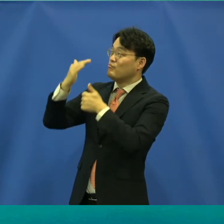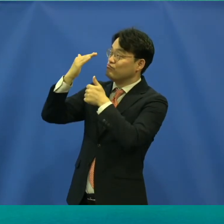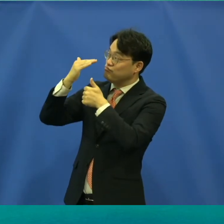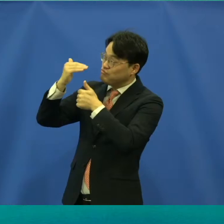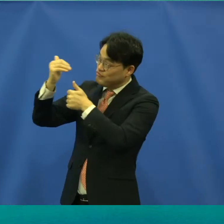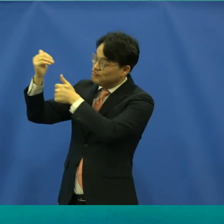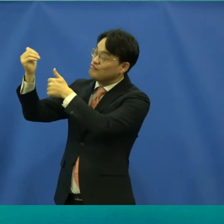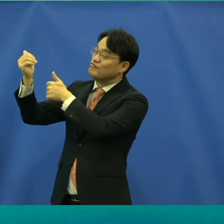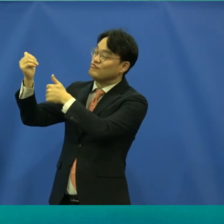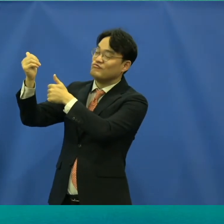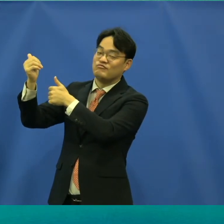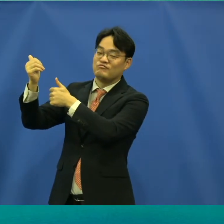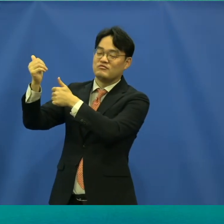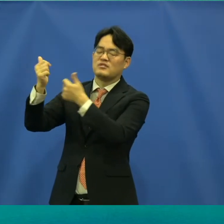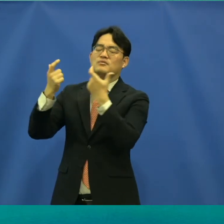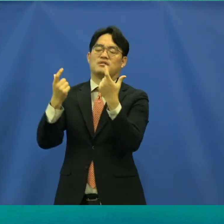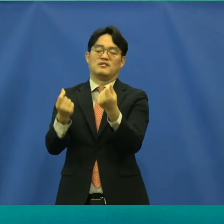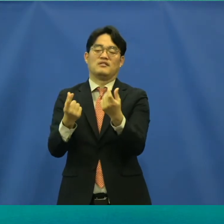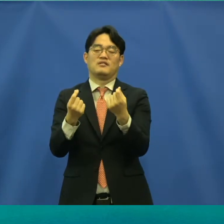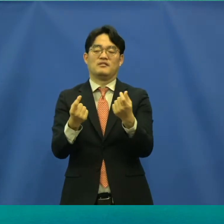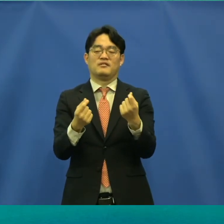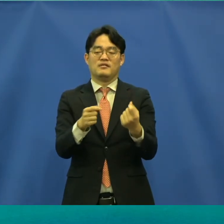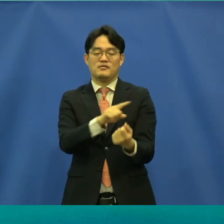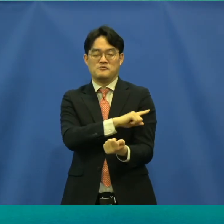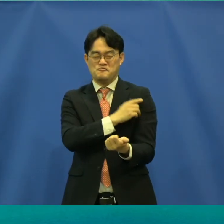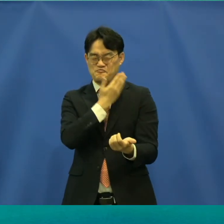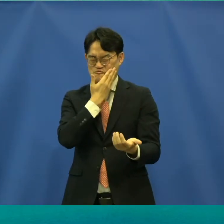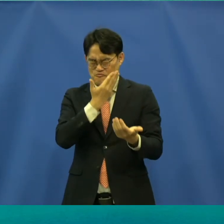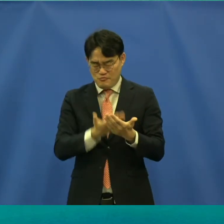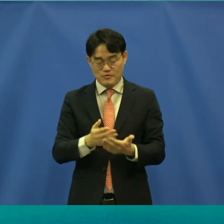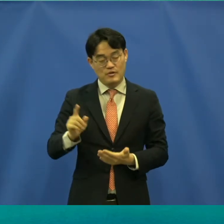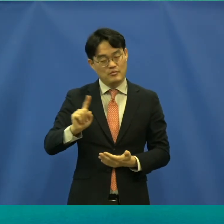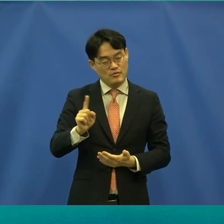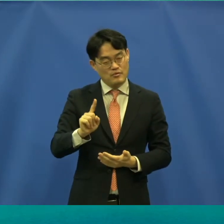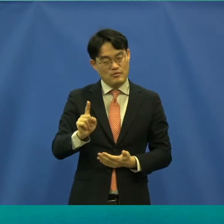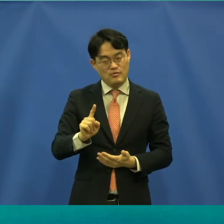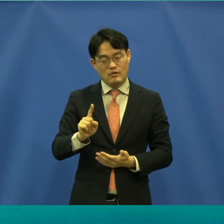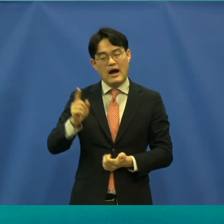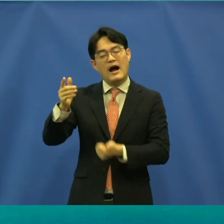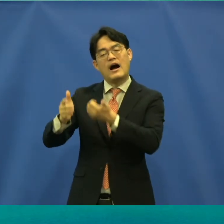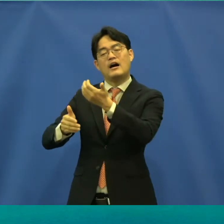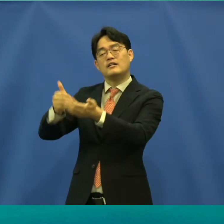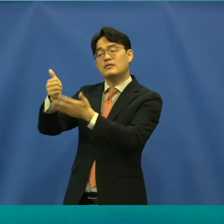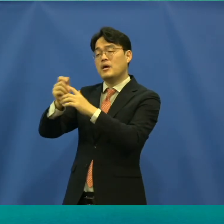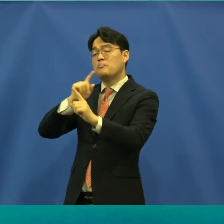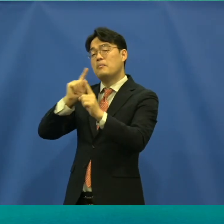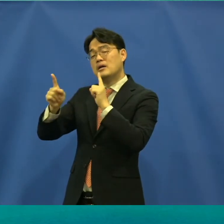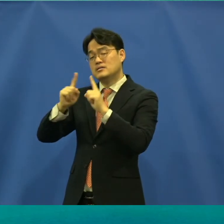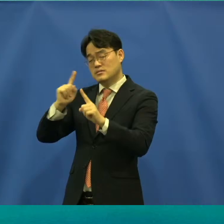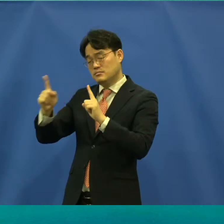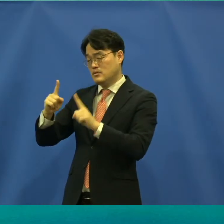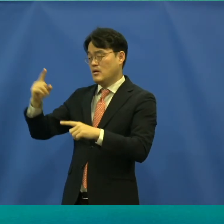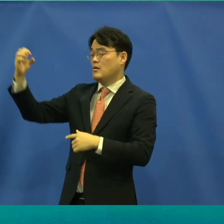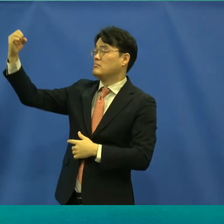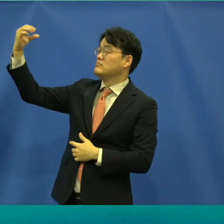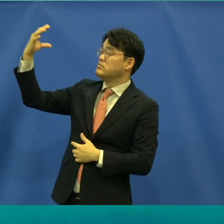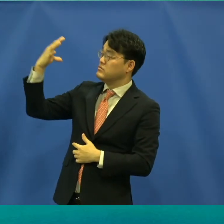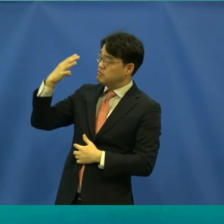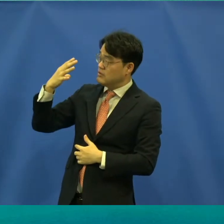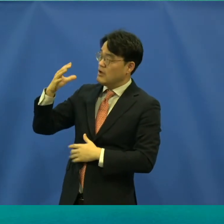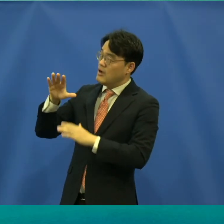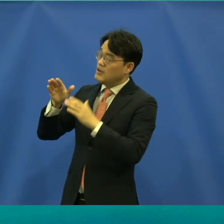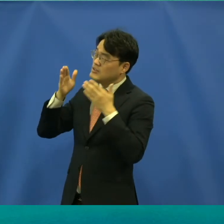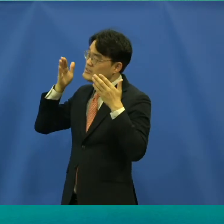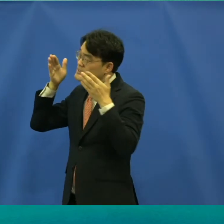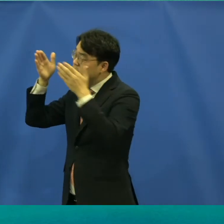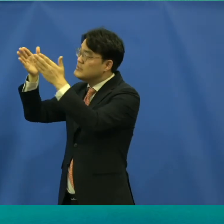가장 귀중한 것이 있다면 무엇일까요? 하나님의 말씀이 임하는 것입니다. 가장 비극적인 것은 하나님의